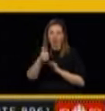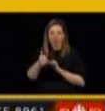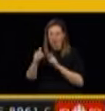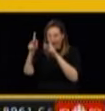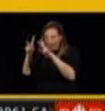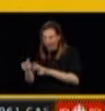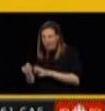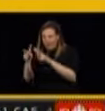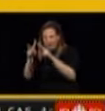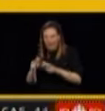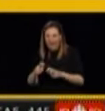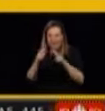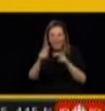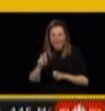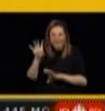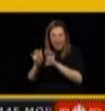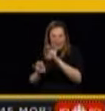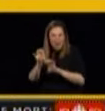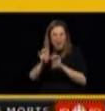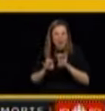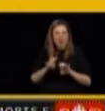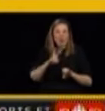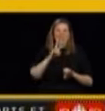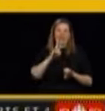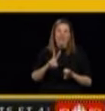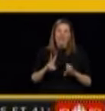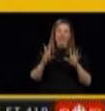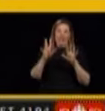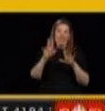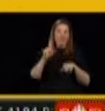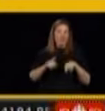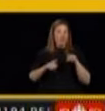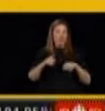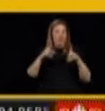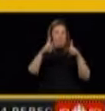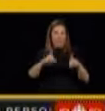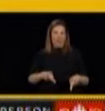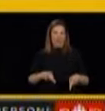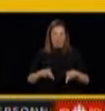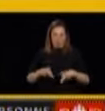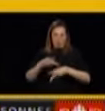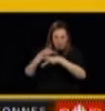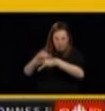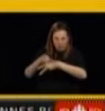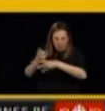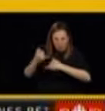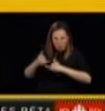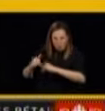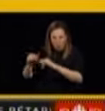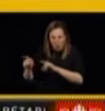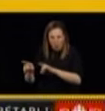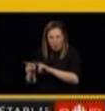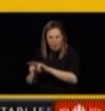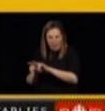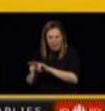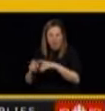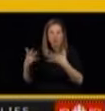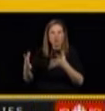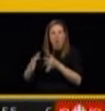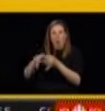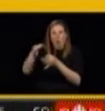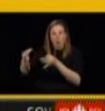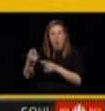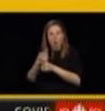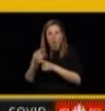exemple, on a traité sans les mettre à risque des personnes pour éviter, on a par exemple pris une semaine de plus,